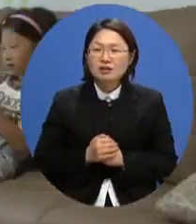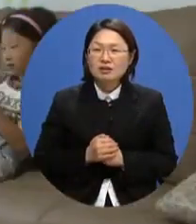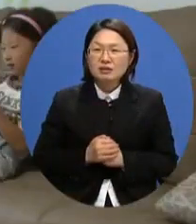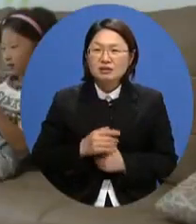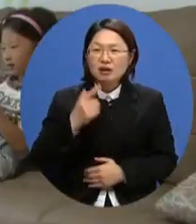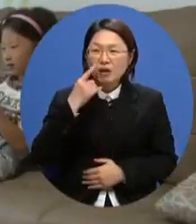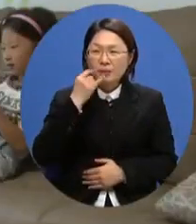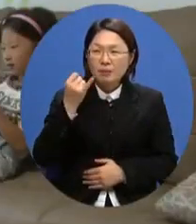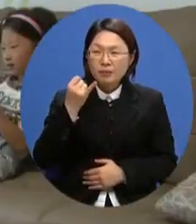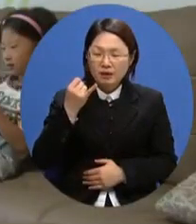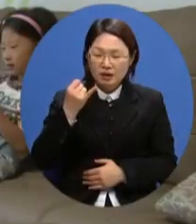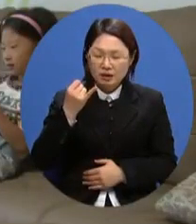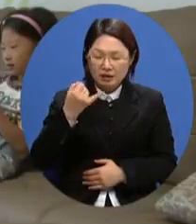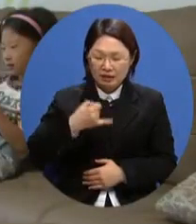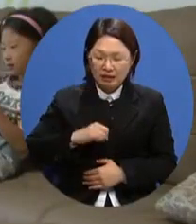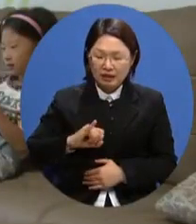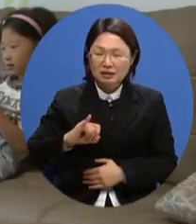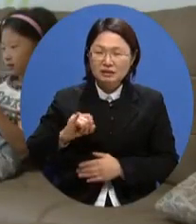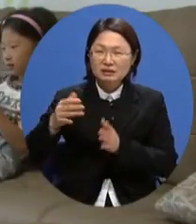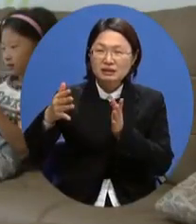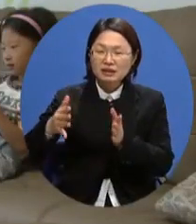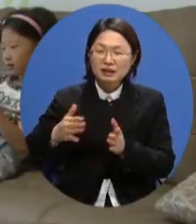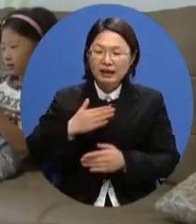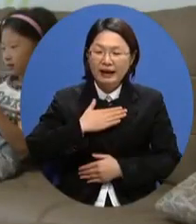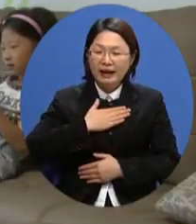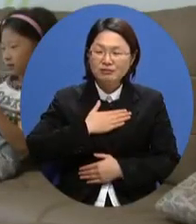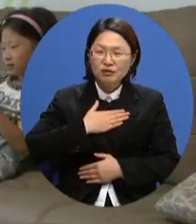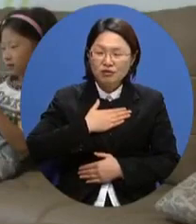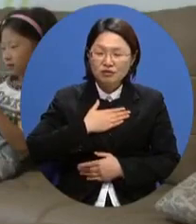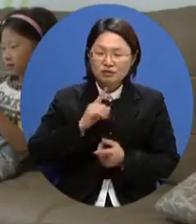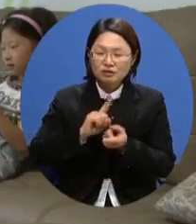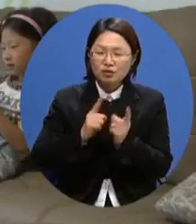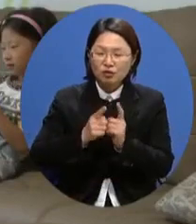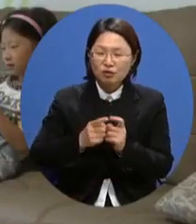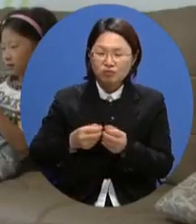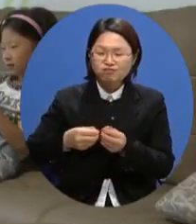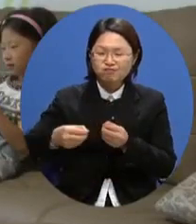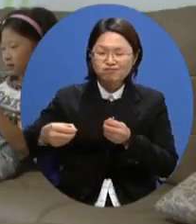엄마와 태연이 둘 사이의 감정의 골은 벌어질 대로 벌어진 상태.